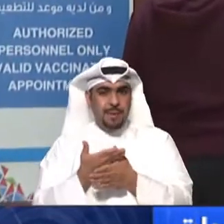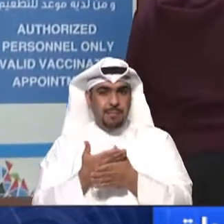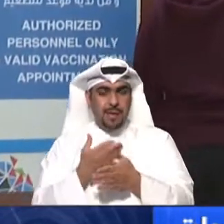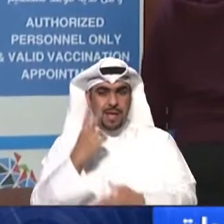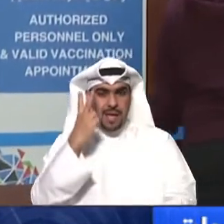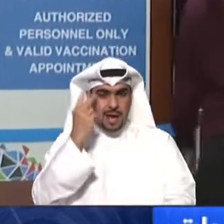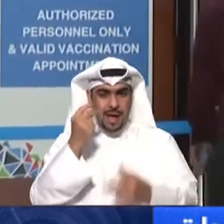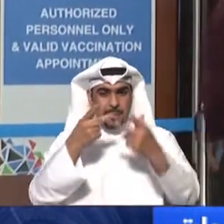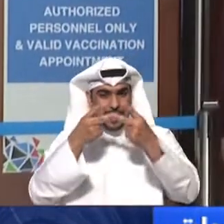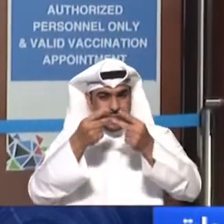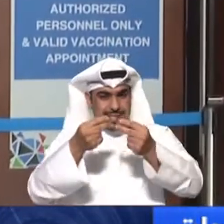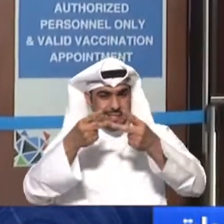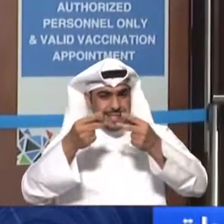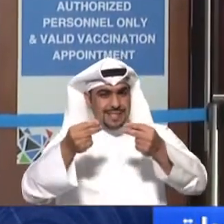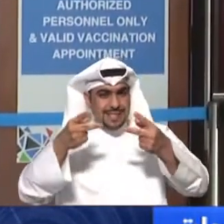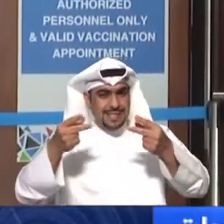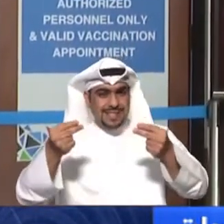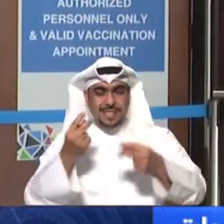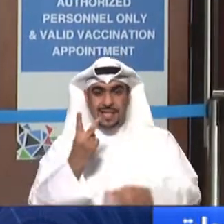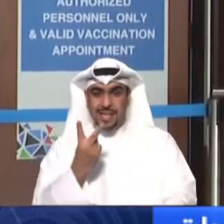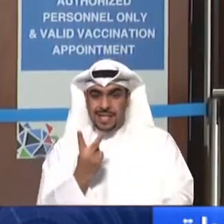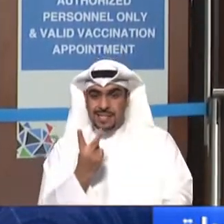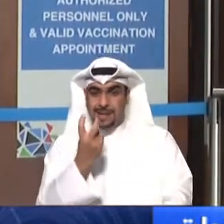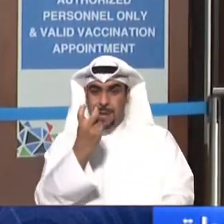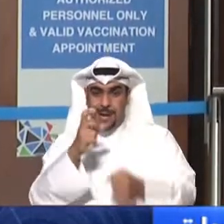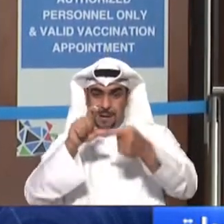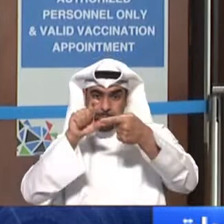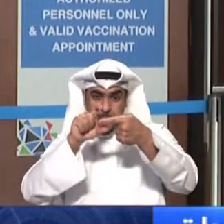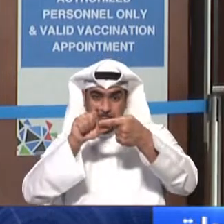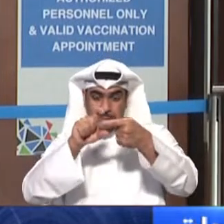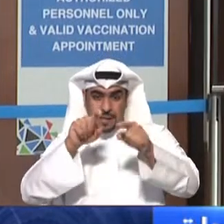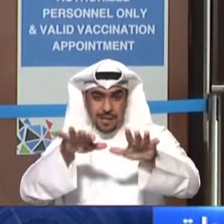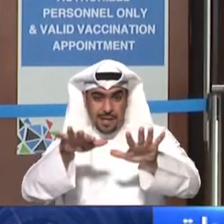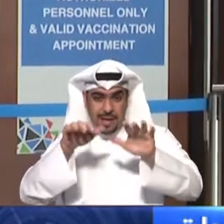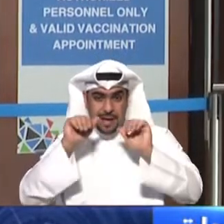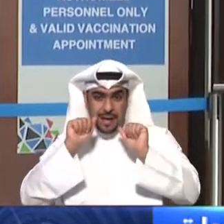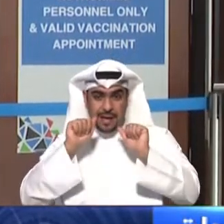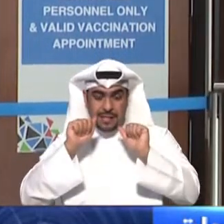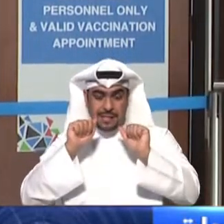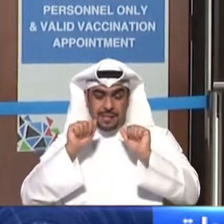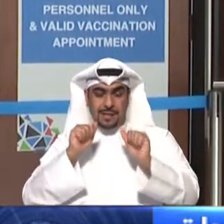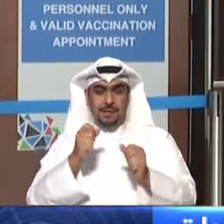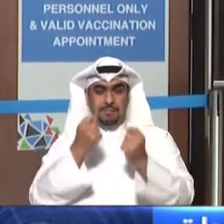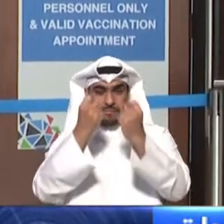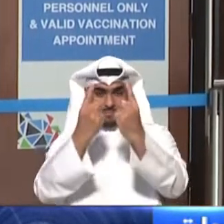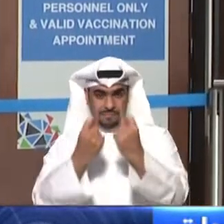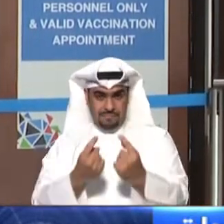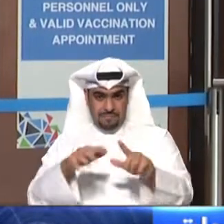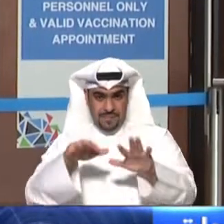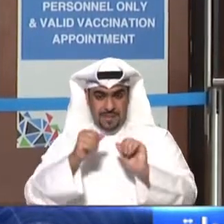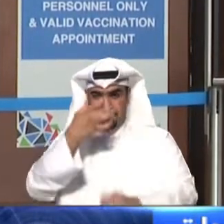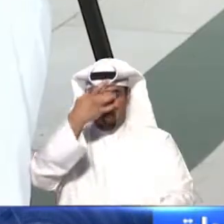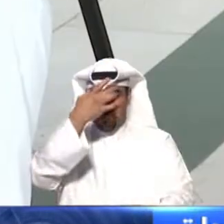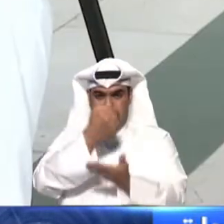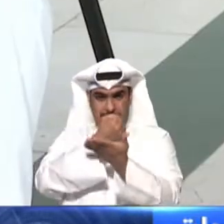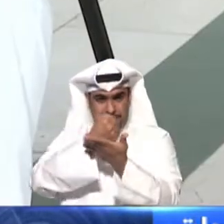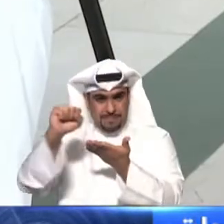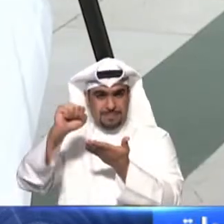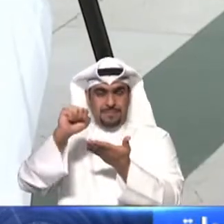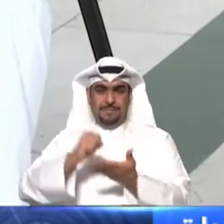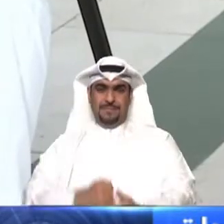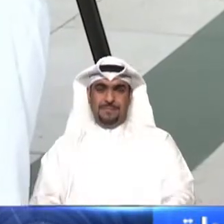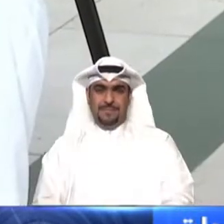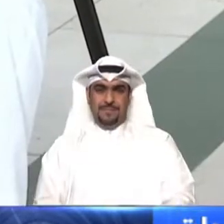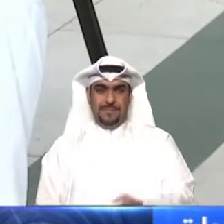بالتطعيم وسط تأكيدات طبية على مأمونية وسلامة اللقاحات في دولة الكويت. أنا بصراحة أشجع